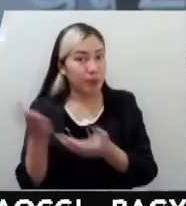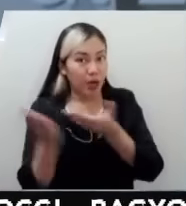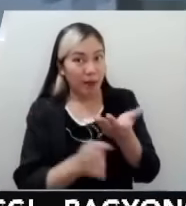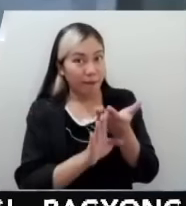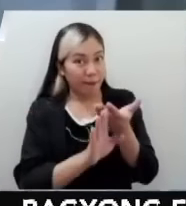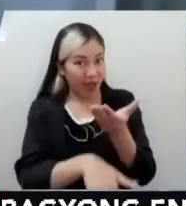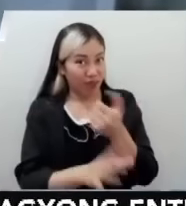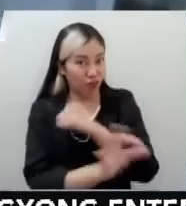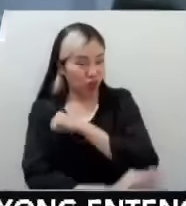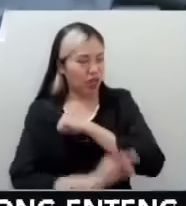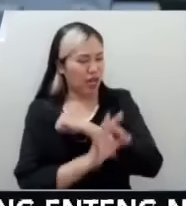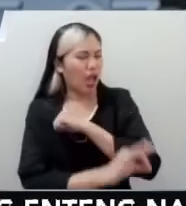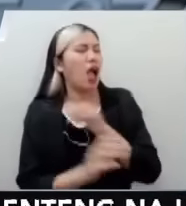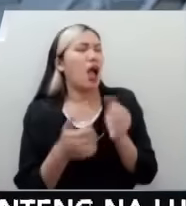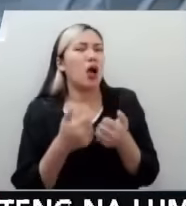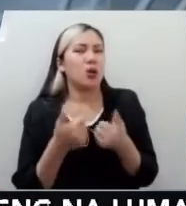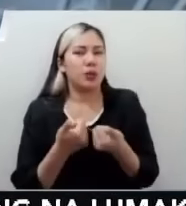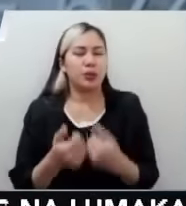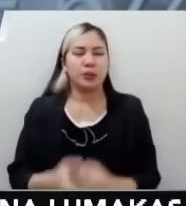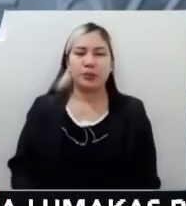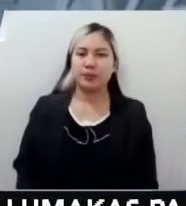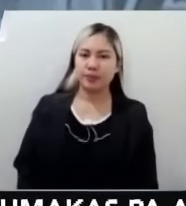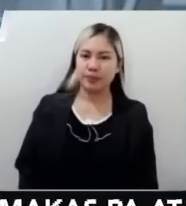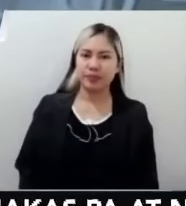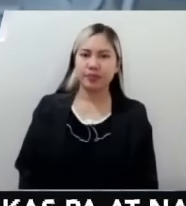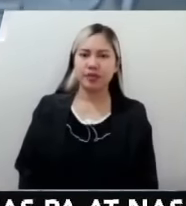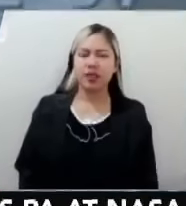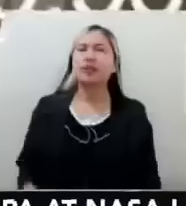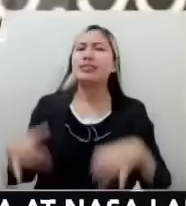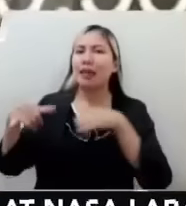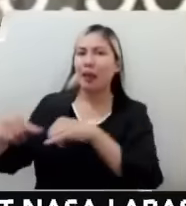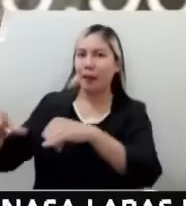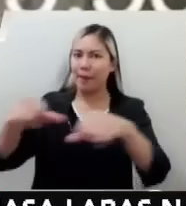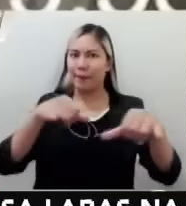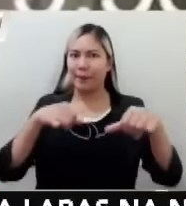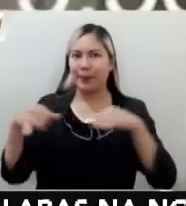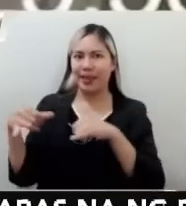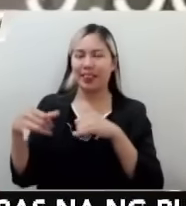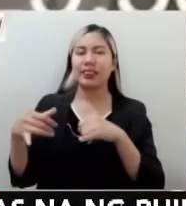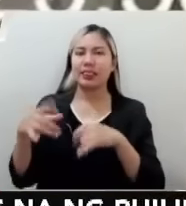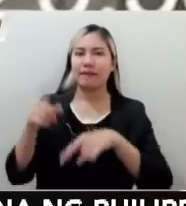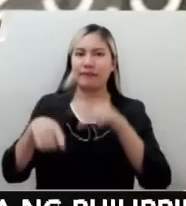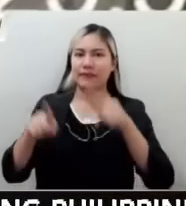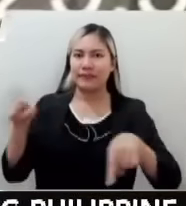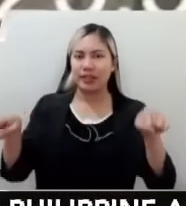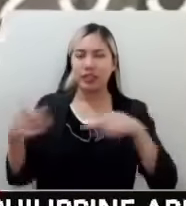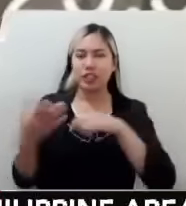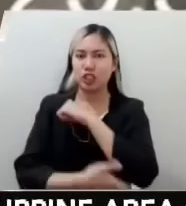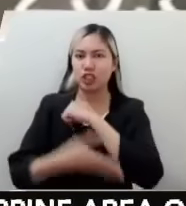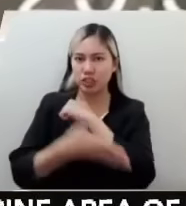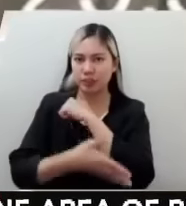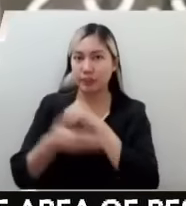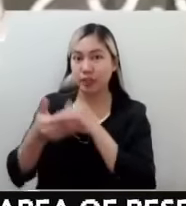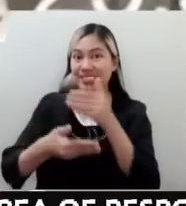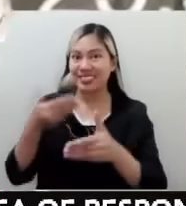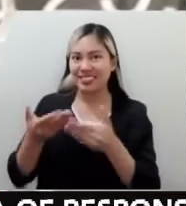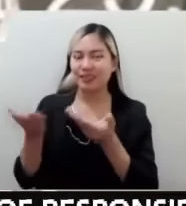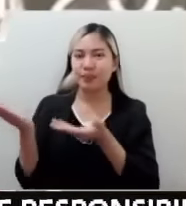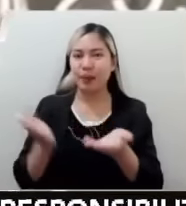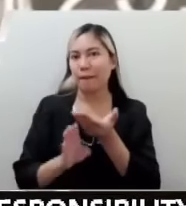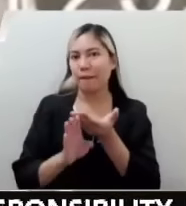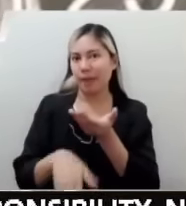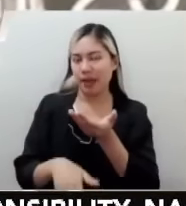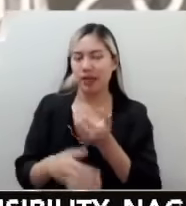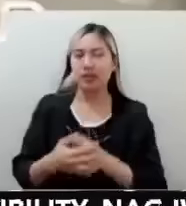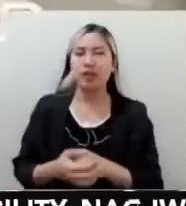aliens is very similar sa iba't iba pong bansa. Kapag dinideport po nila, kinakailangan po ay confirmed yung nationality niya